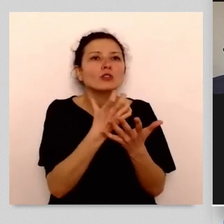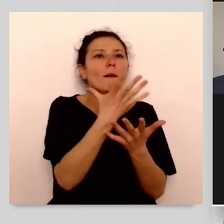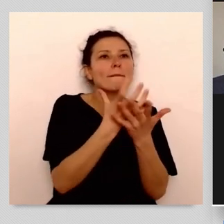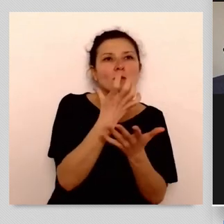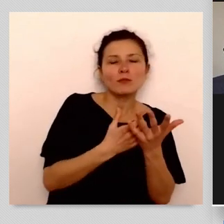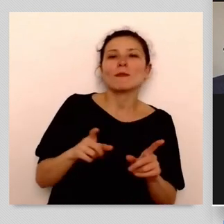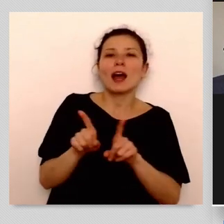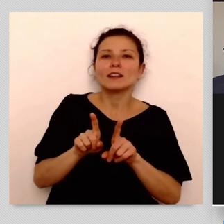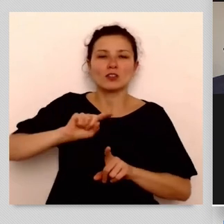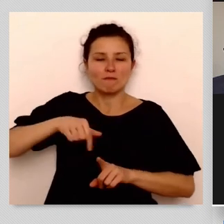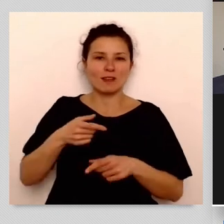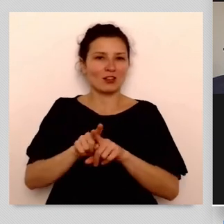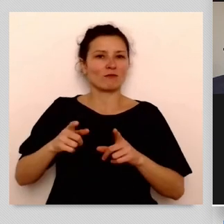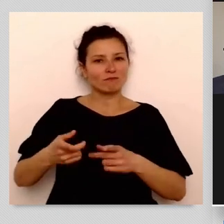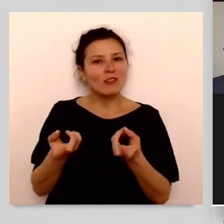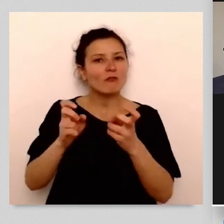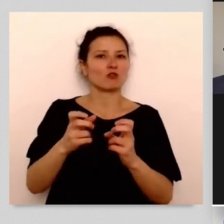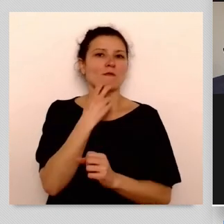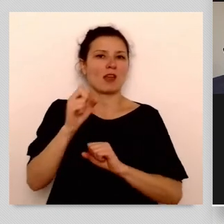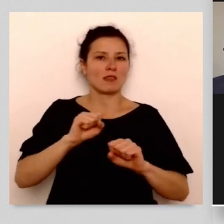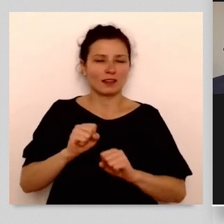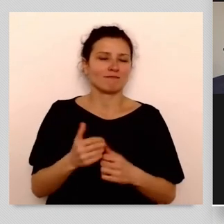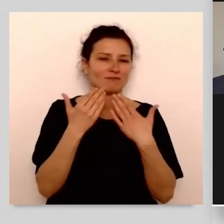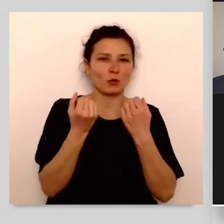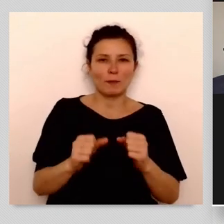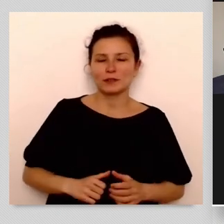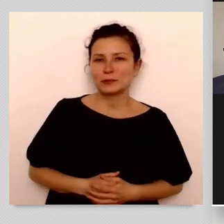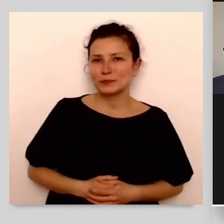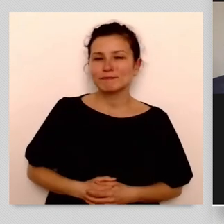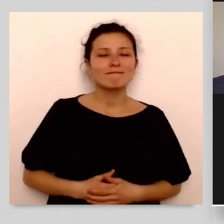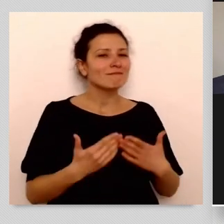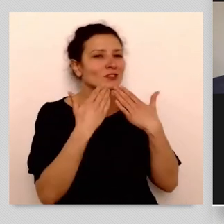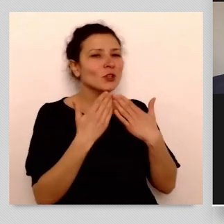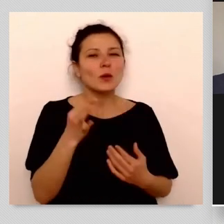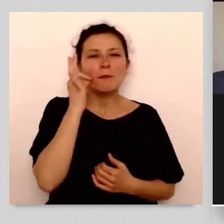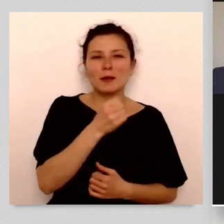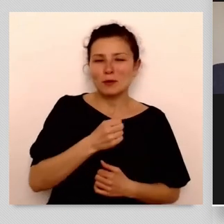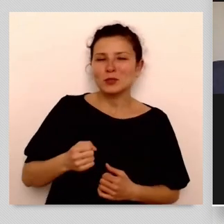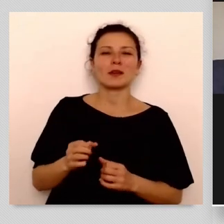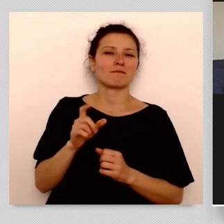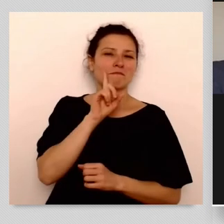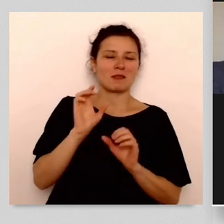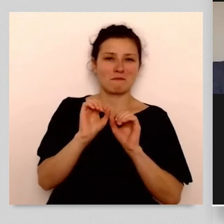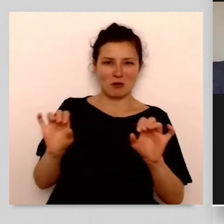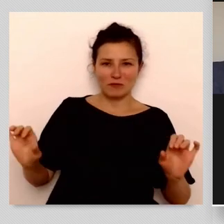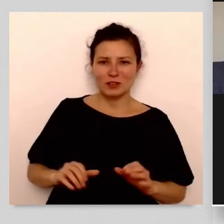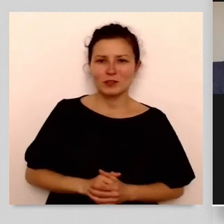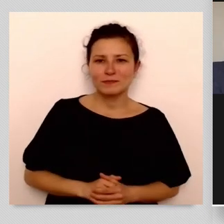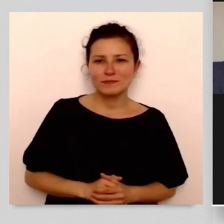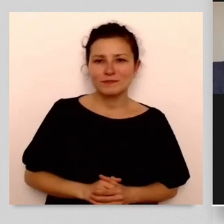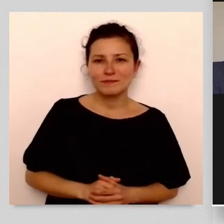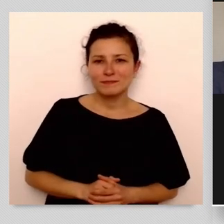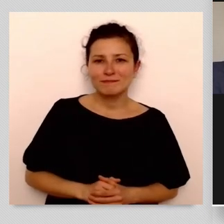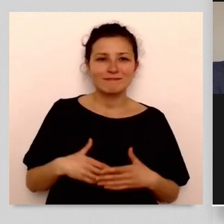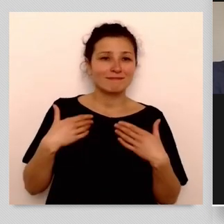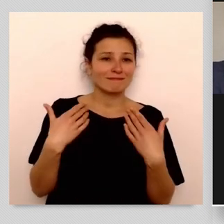gdzieś wyżej będą występować. Dziękuję bardzo. Dziękuję serdecznie pani poseł. Panie profesorze, ja jak jedna strój pana jest